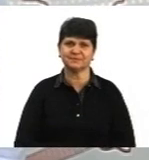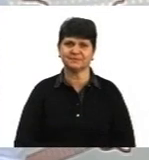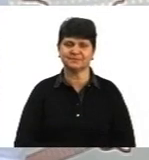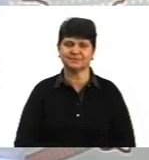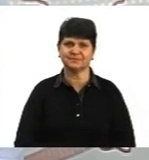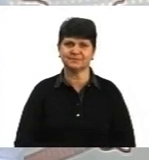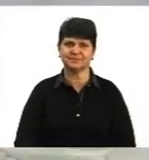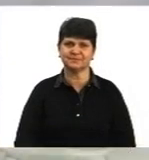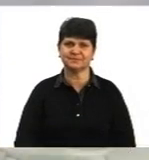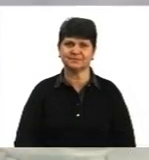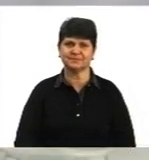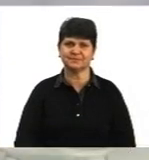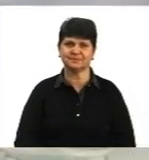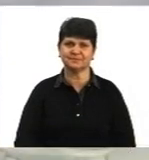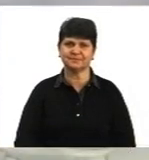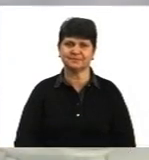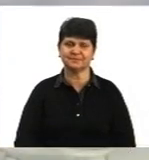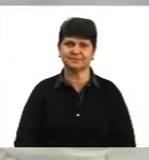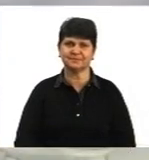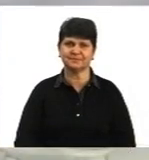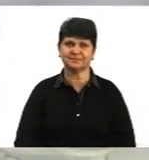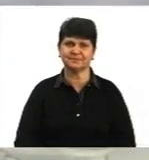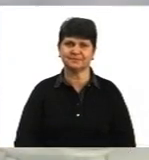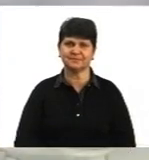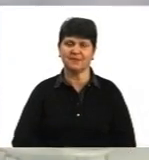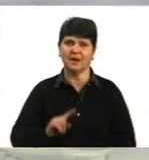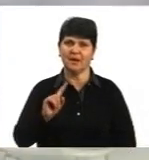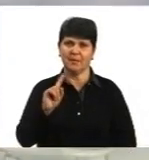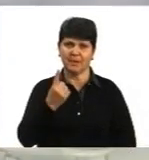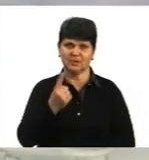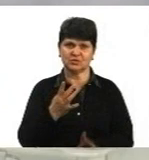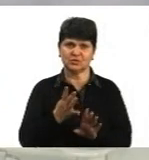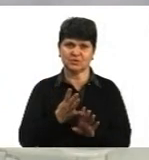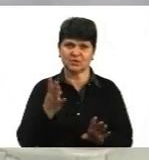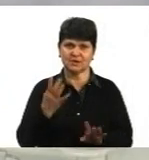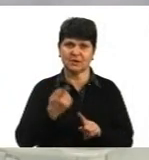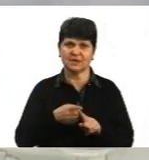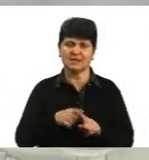хто про них то гарно, позитивні відгуки надавав? В першу чергу це розробник